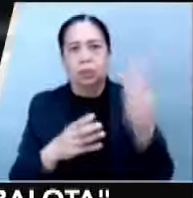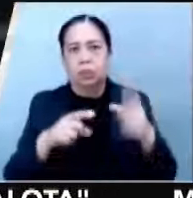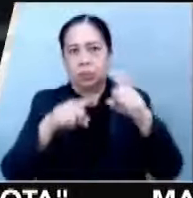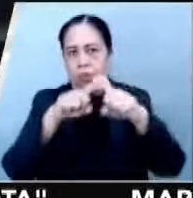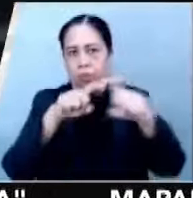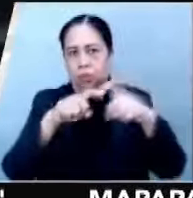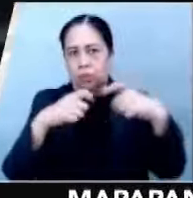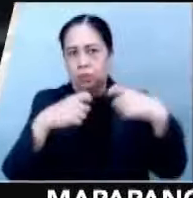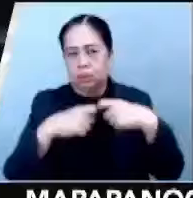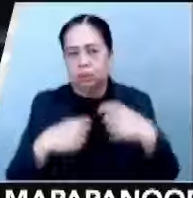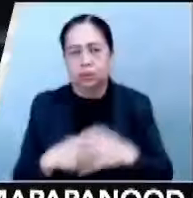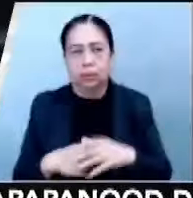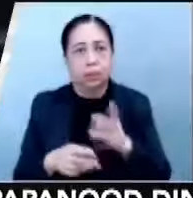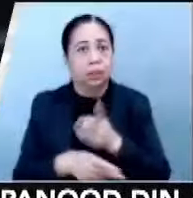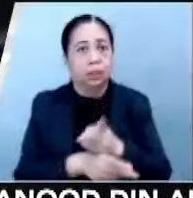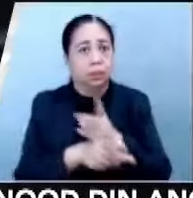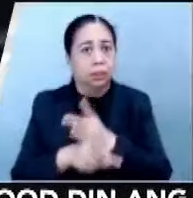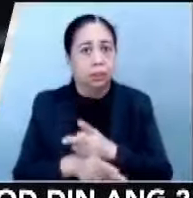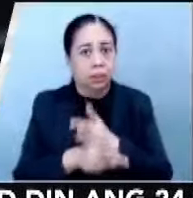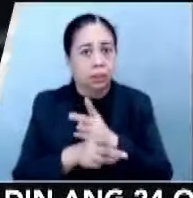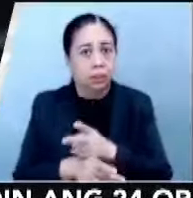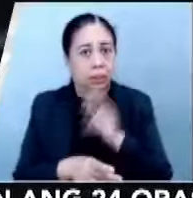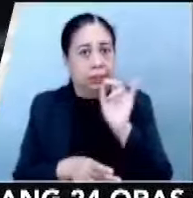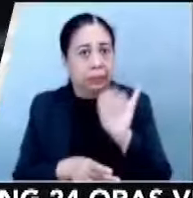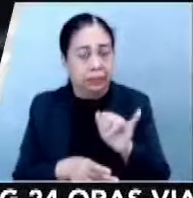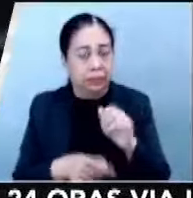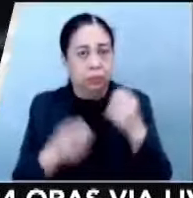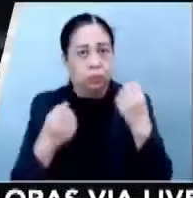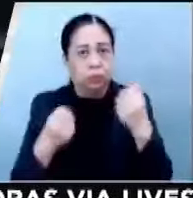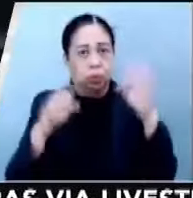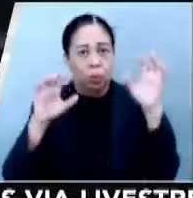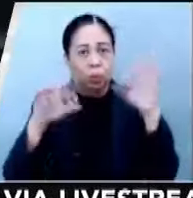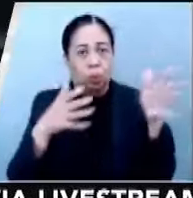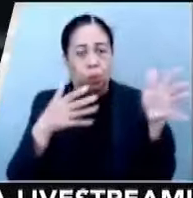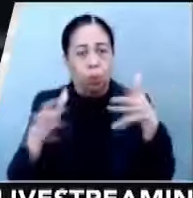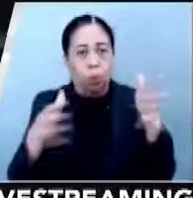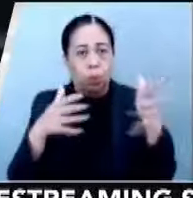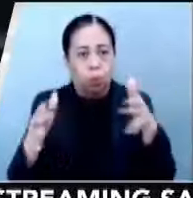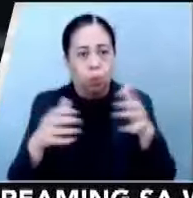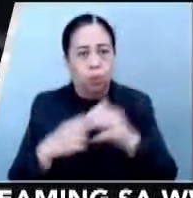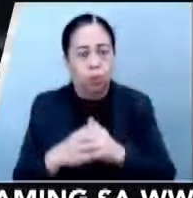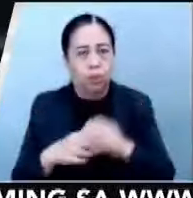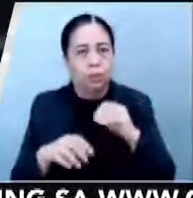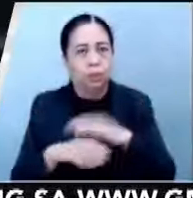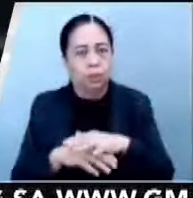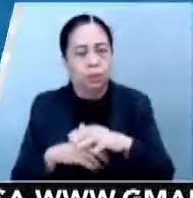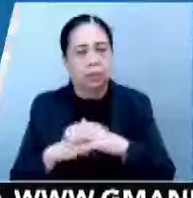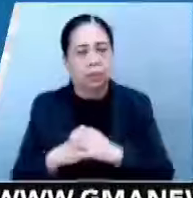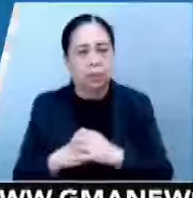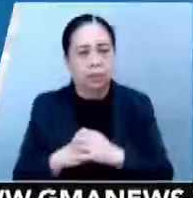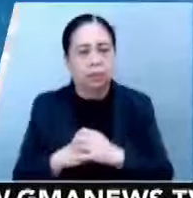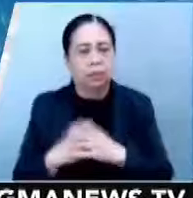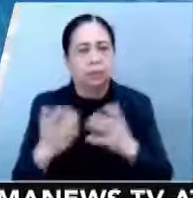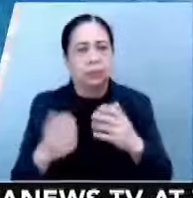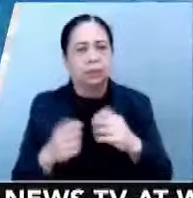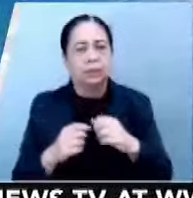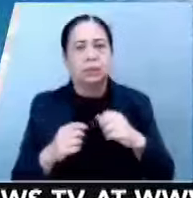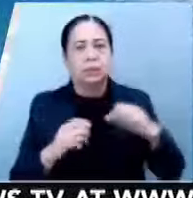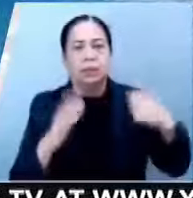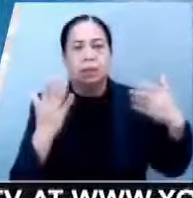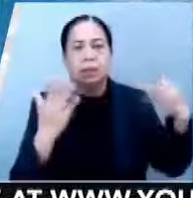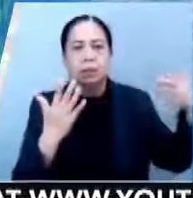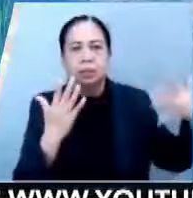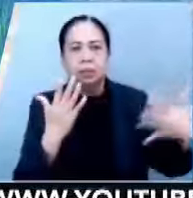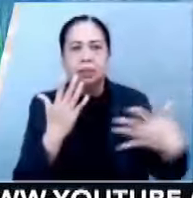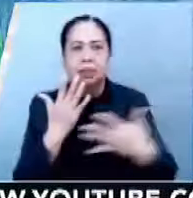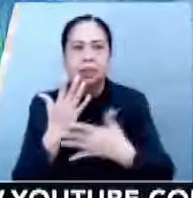Mga kapuso, ingat po dahil ang ganyang katitinding ulan at hangin ay pwede pang maulit bukas. Easterlies, ang pangunahing weather